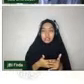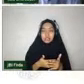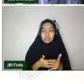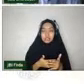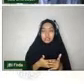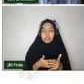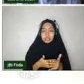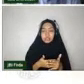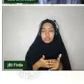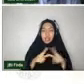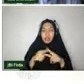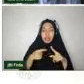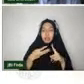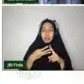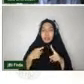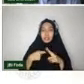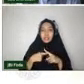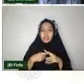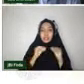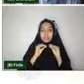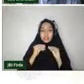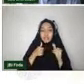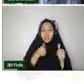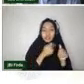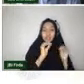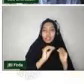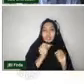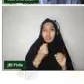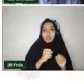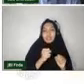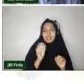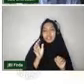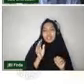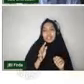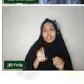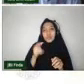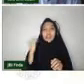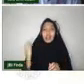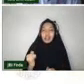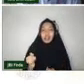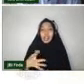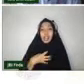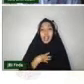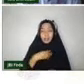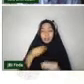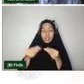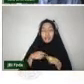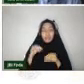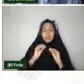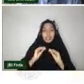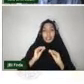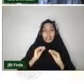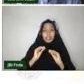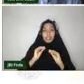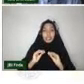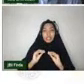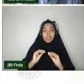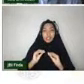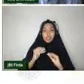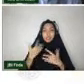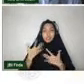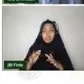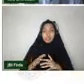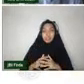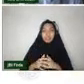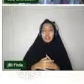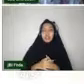mereka jadi tidak bisa mengikuti pendidikan. Itu adalah suatu hal yang salah. Hak mereka untuk mendapatkan pendidikan sudah terpangkas karena